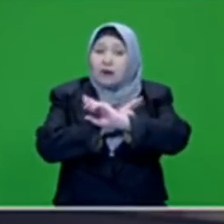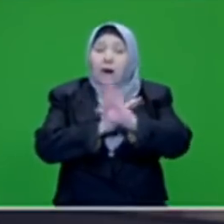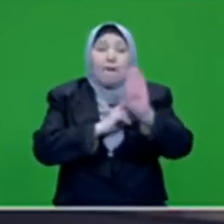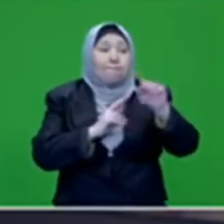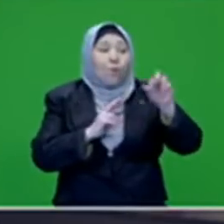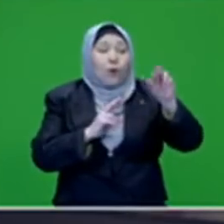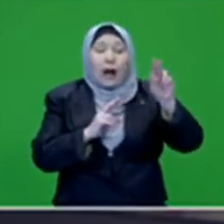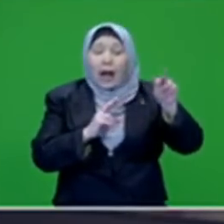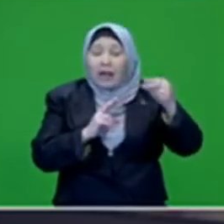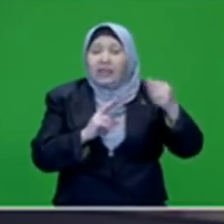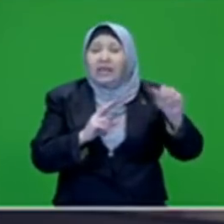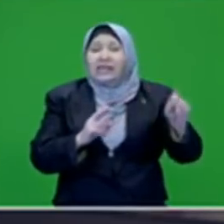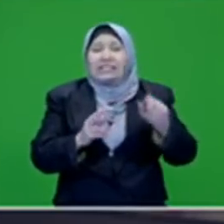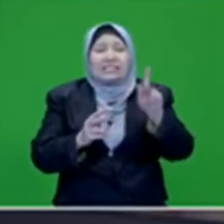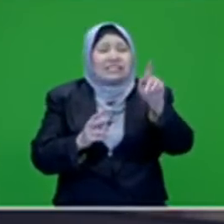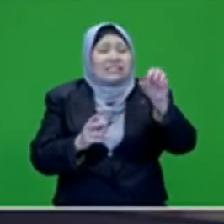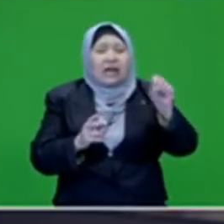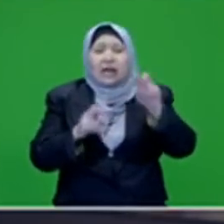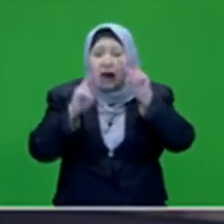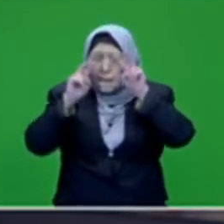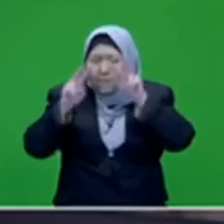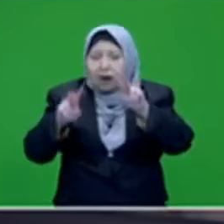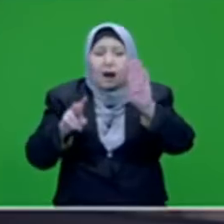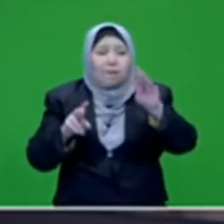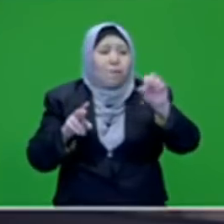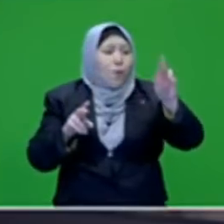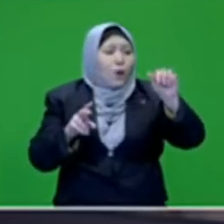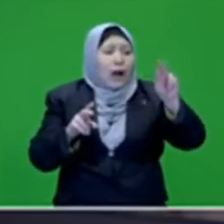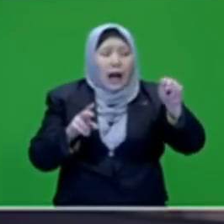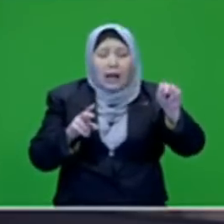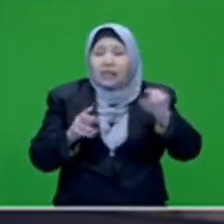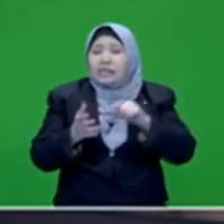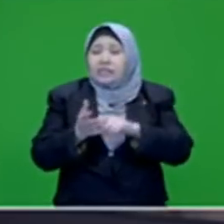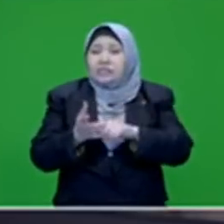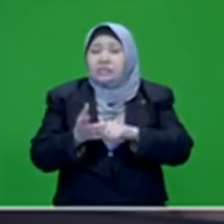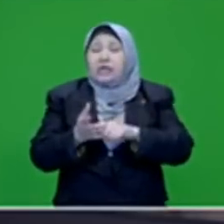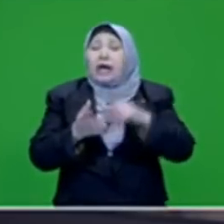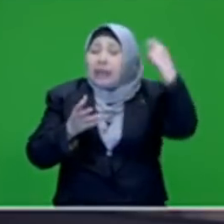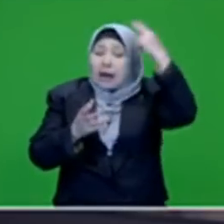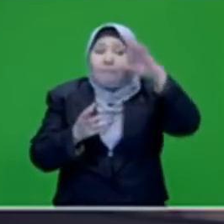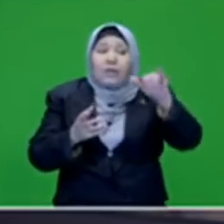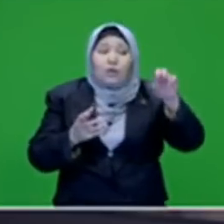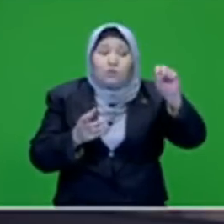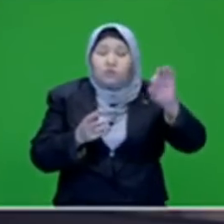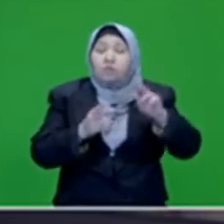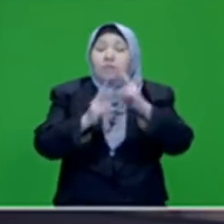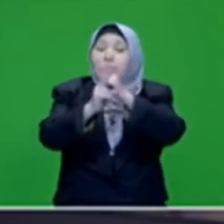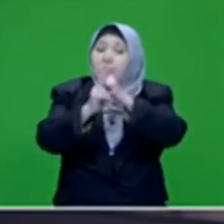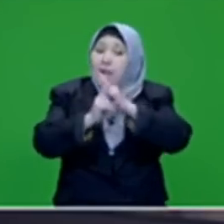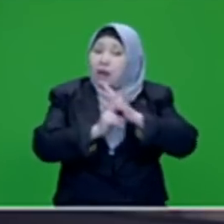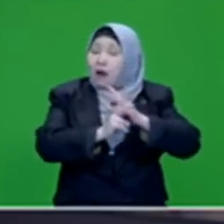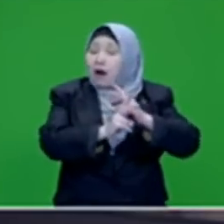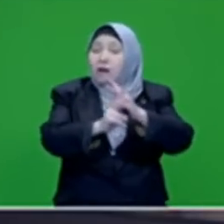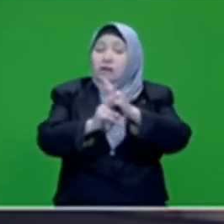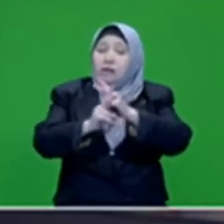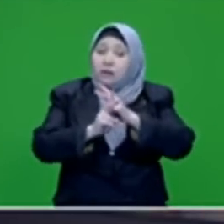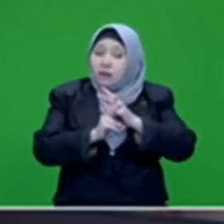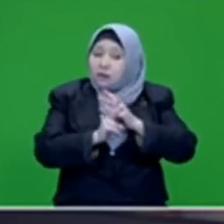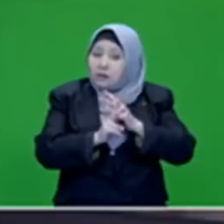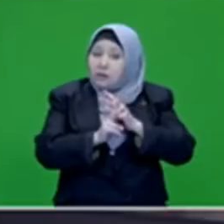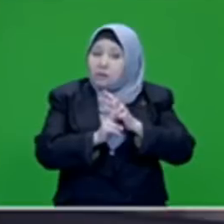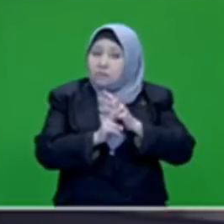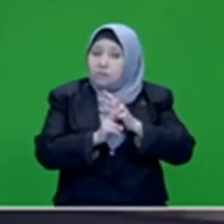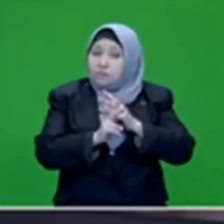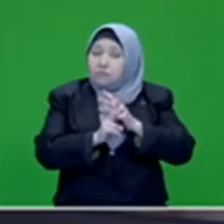ini kesannya, yeah, apabila nampak burhan ini Nabi Yusuf terpelihara, istilahnya linasrifa anhu